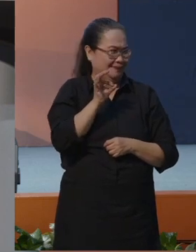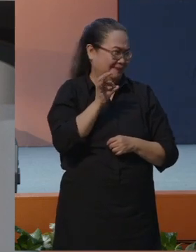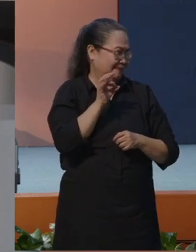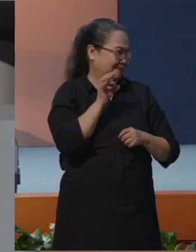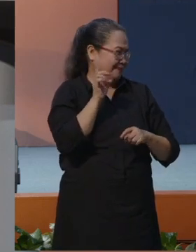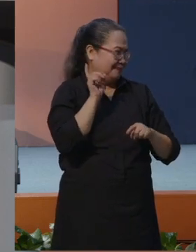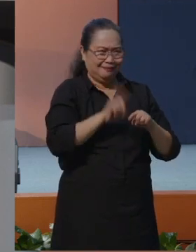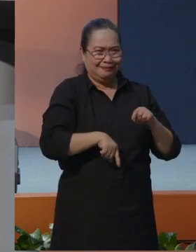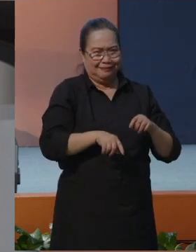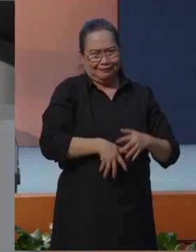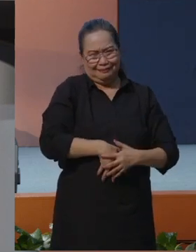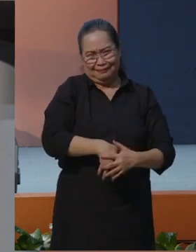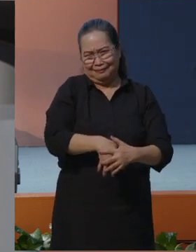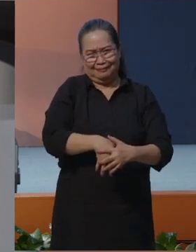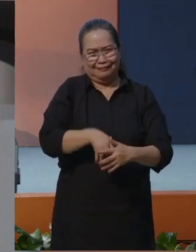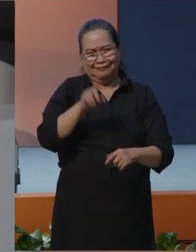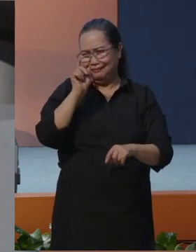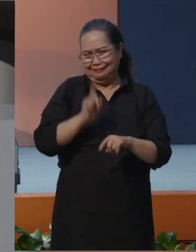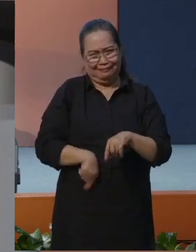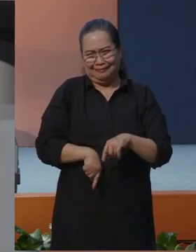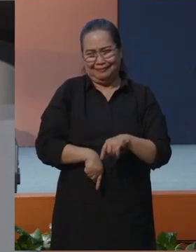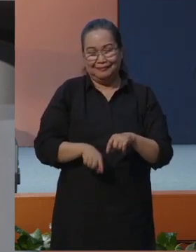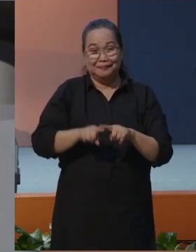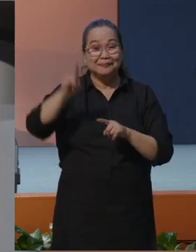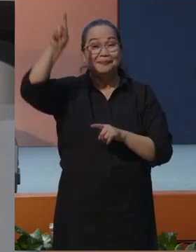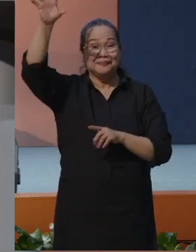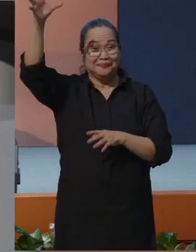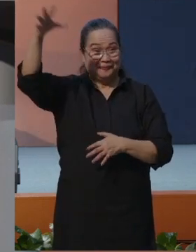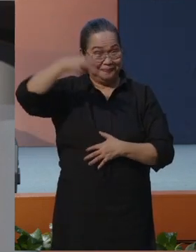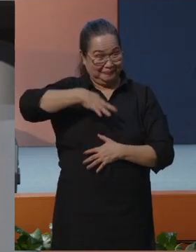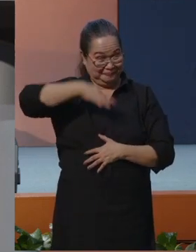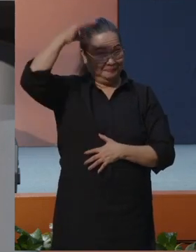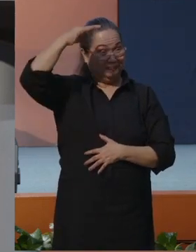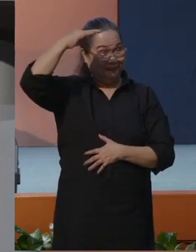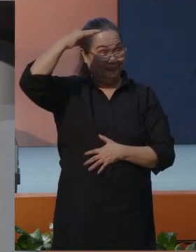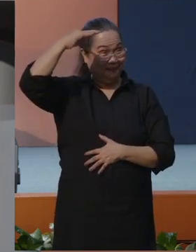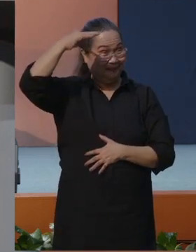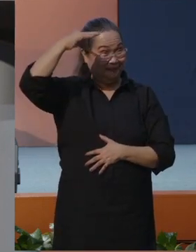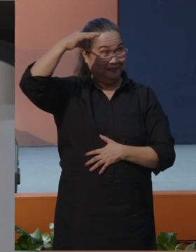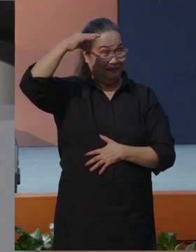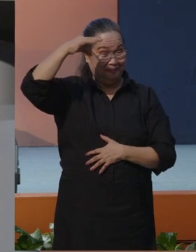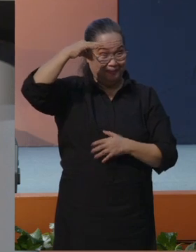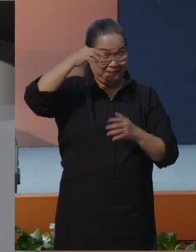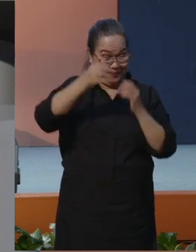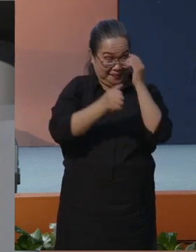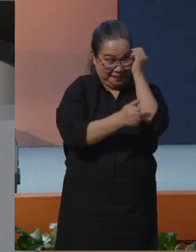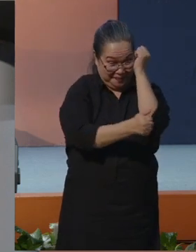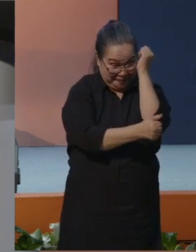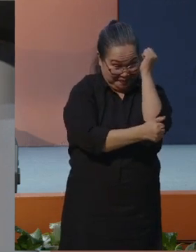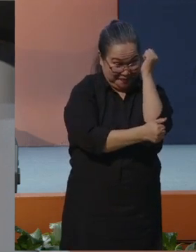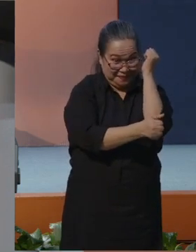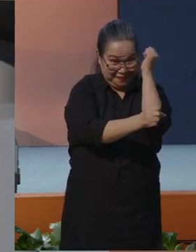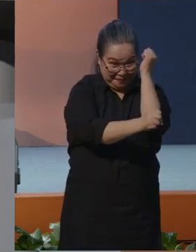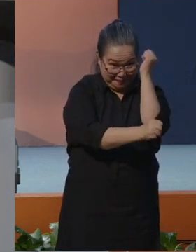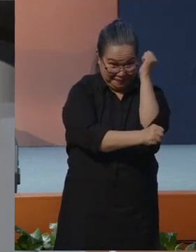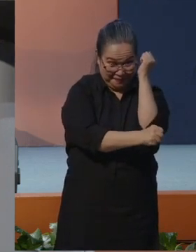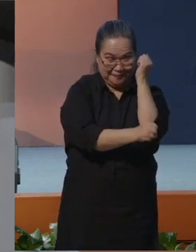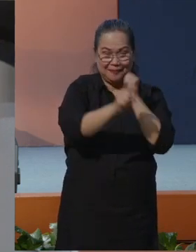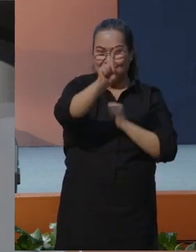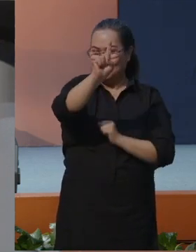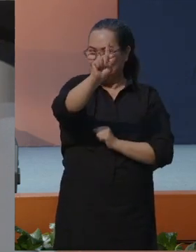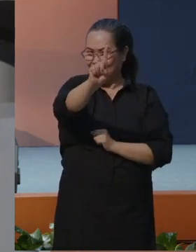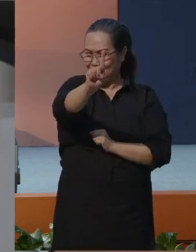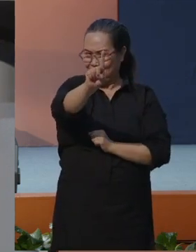silang kakayahan magkaanak. Kaya sila ang pinili ng Diyos para sila ang pagmulan ng